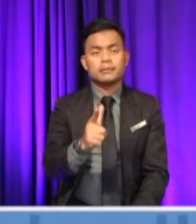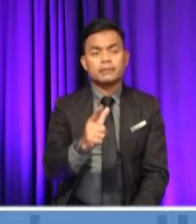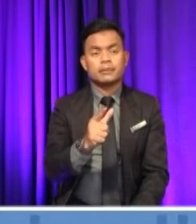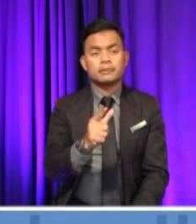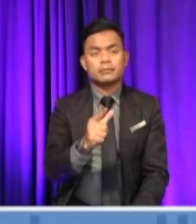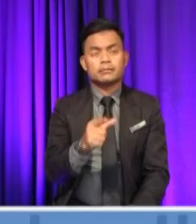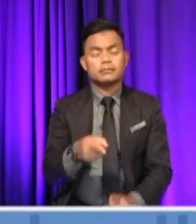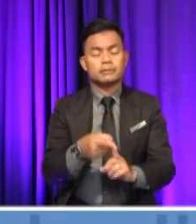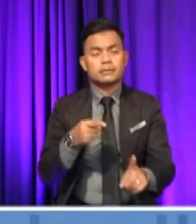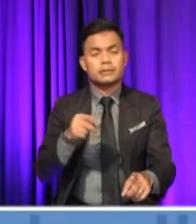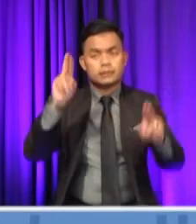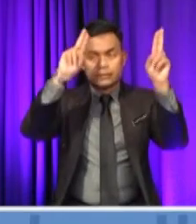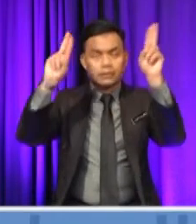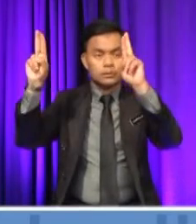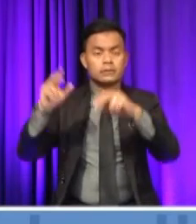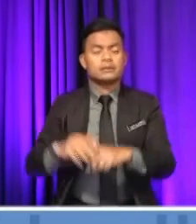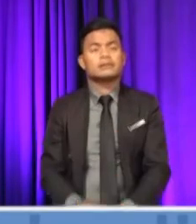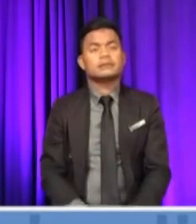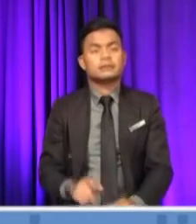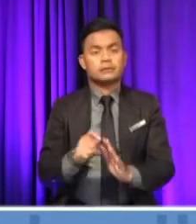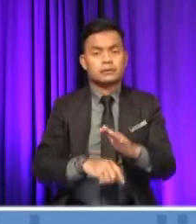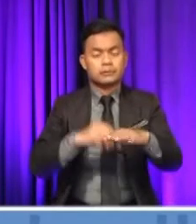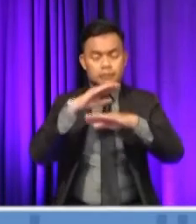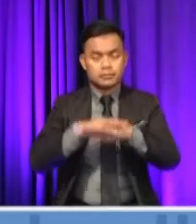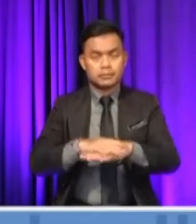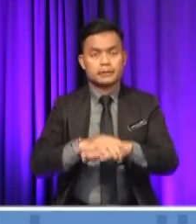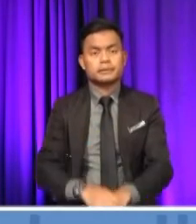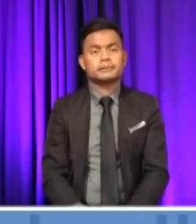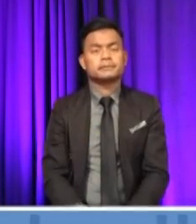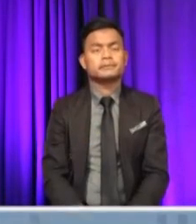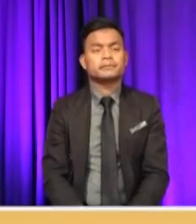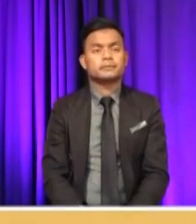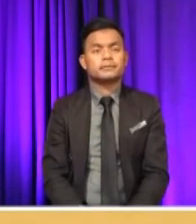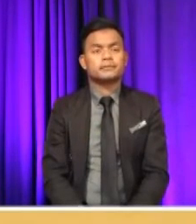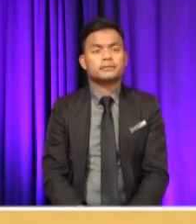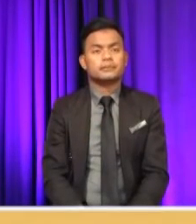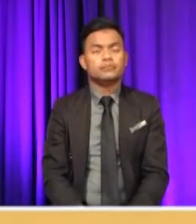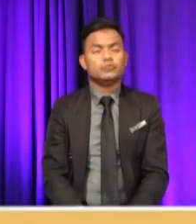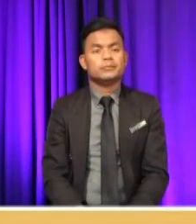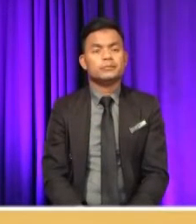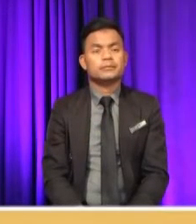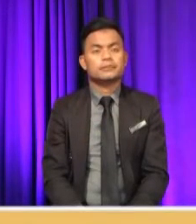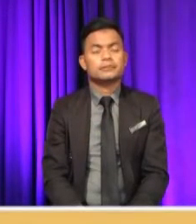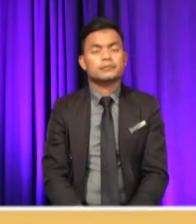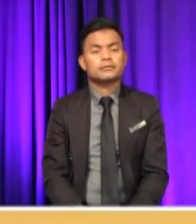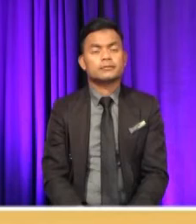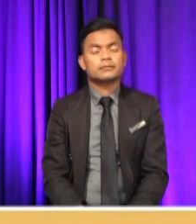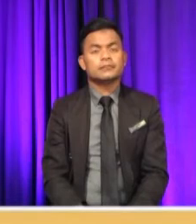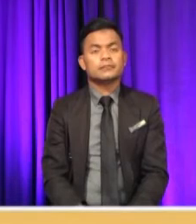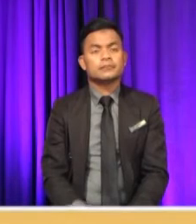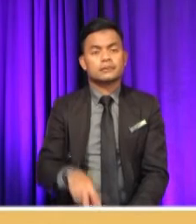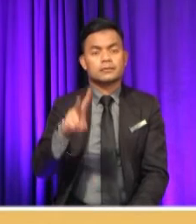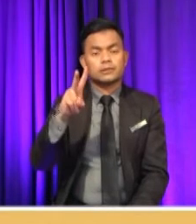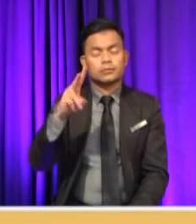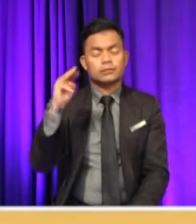termampat kat situ. Okey, kita lihat jawapannya. Menyerap lembapan daripada udara termampat. Okey, betul, bagus Khairi Farhat. 2